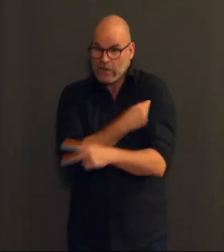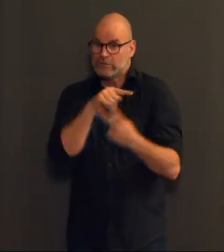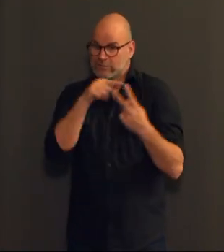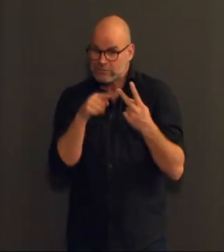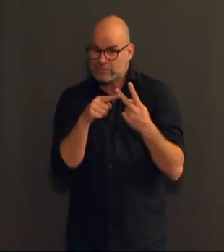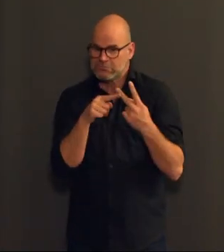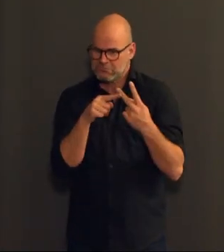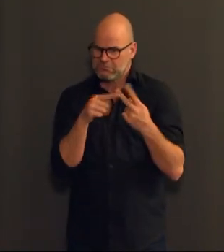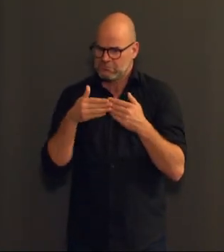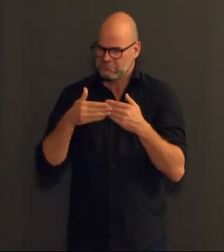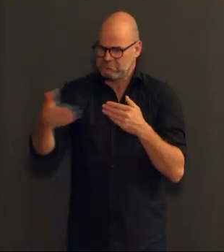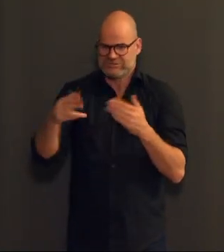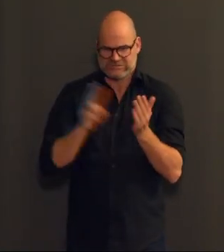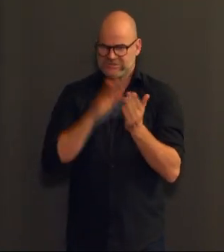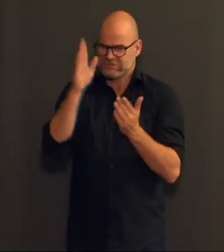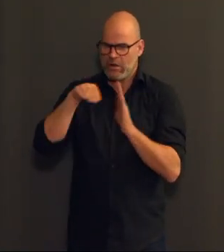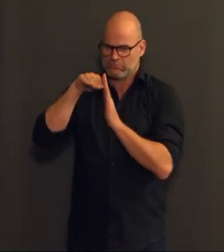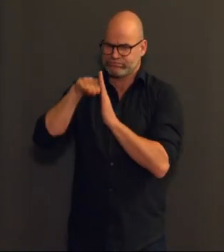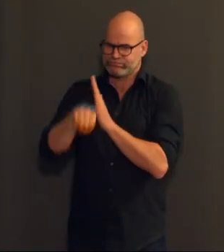van overtuigd.